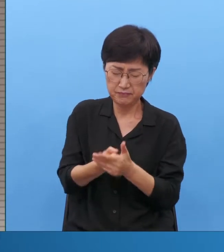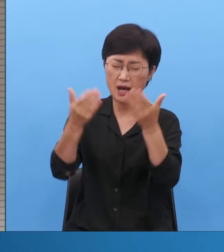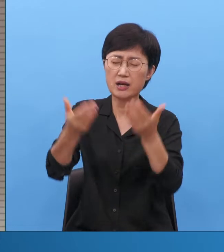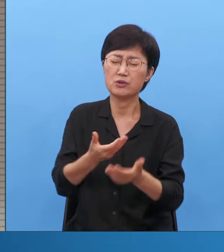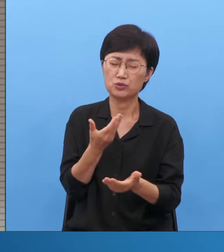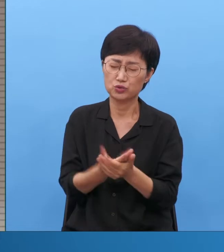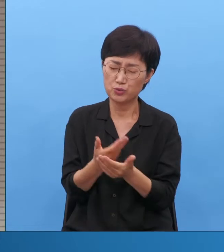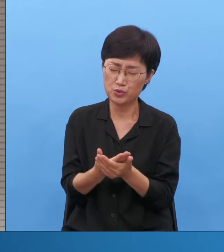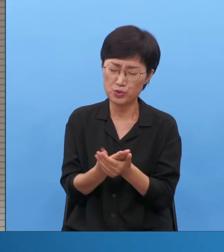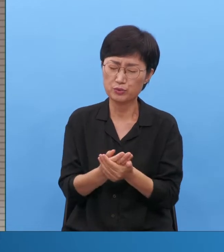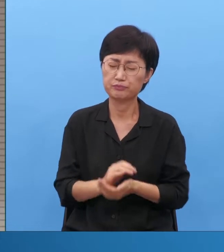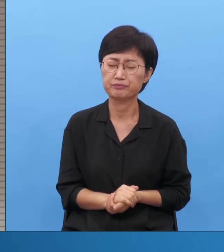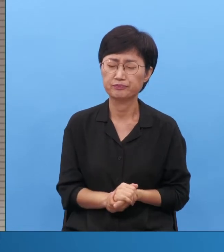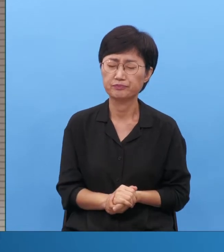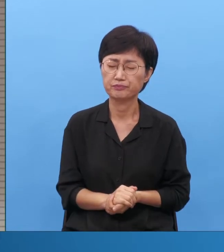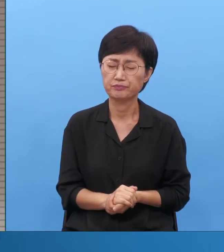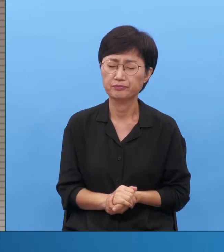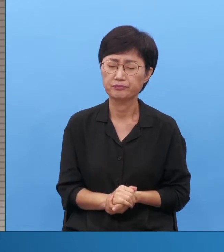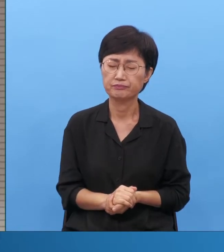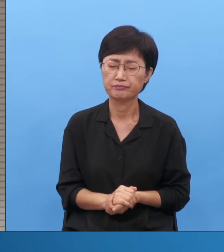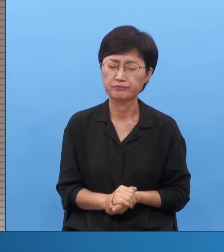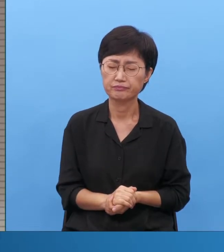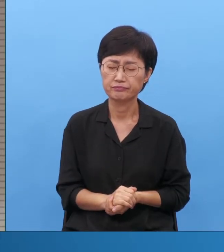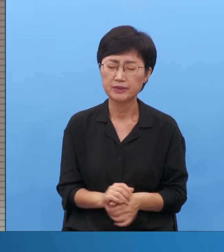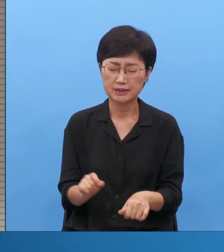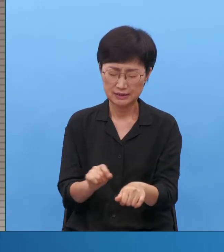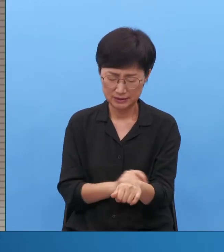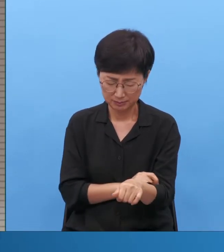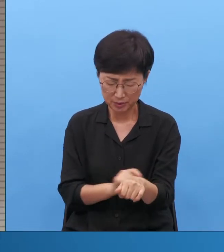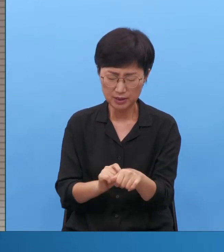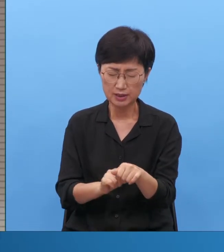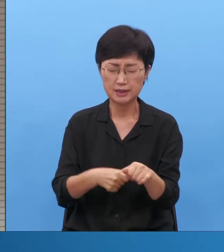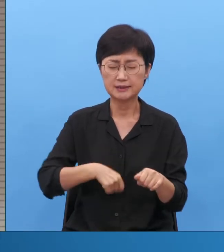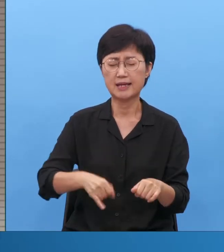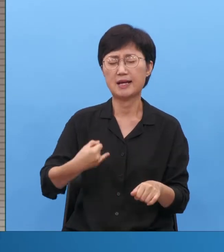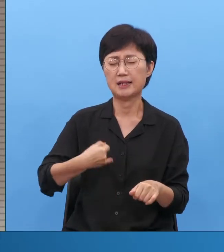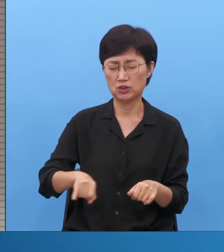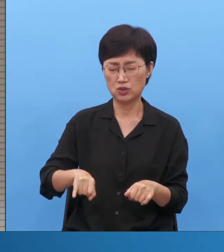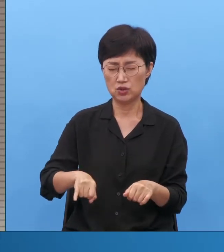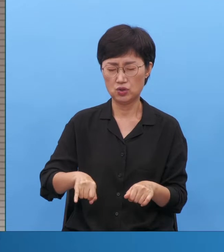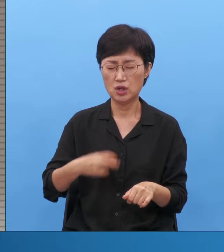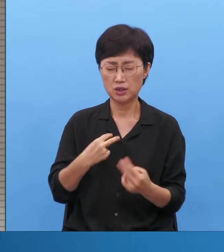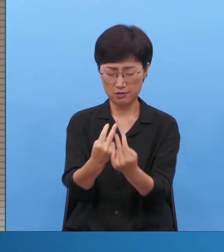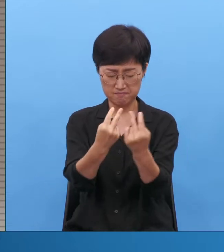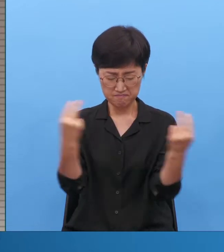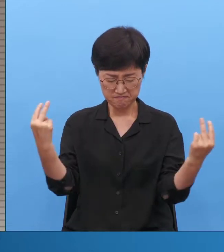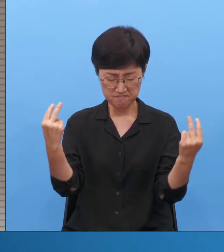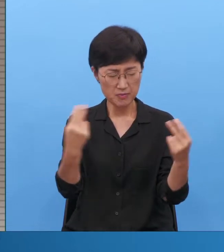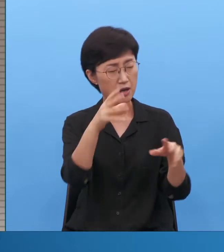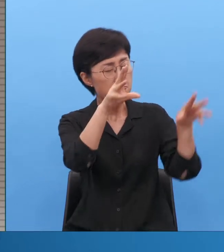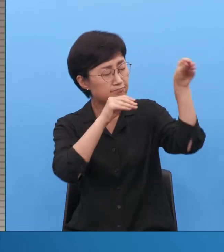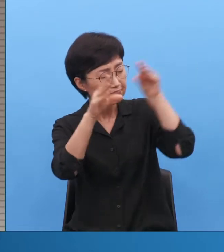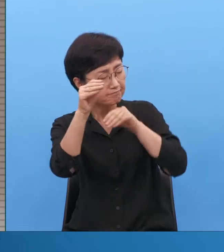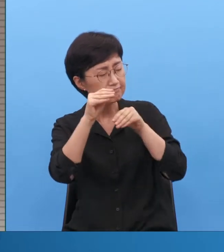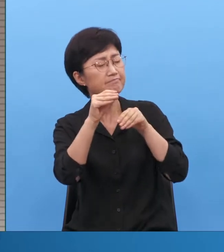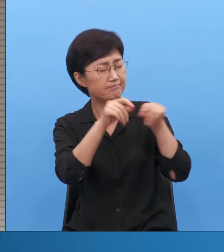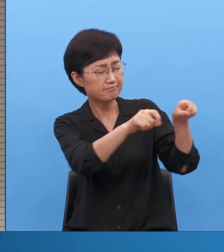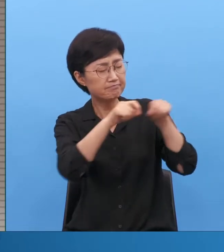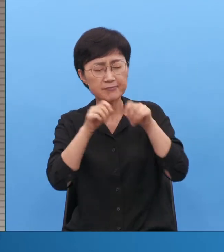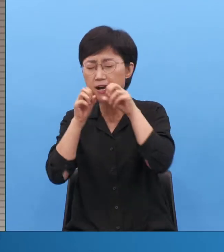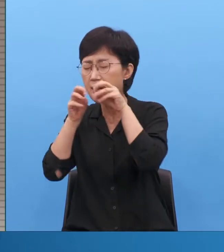spiritual and physical strength through the word that is proclaimed today. 특별히 우리 자녀들이 그것을 보고 듣고 증거할 수 있도록